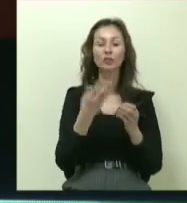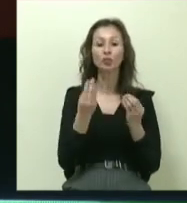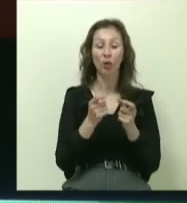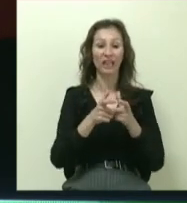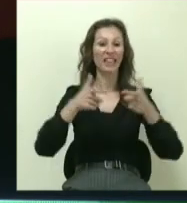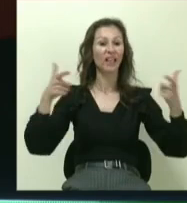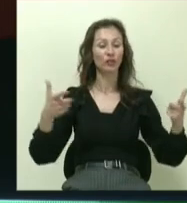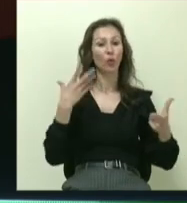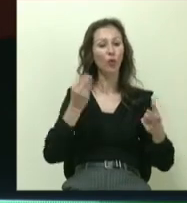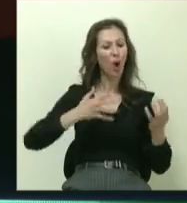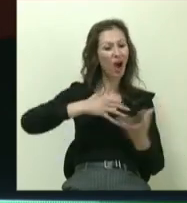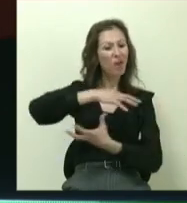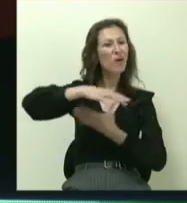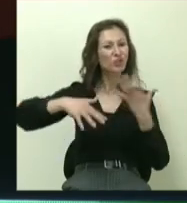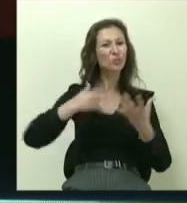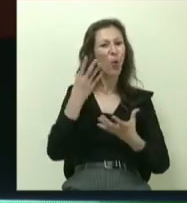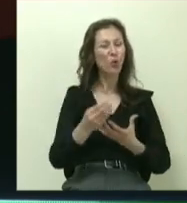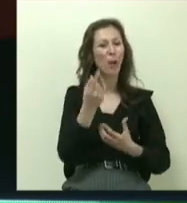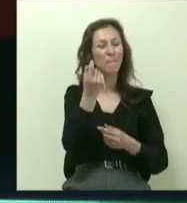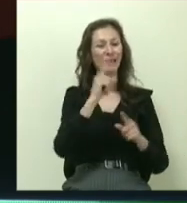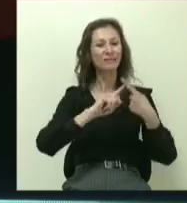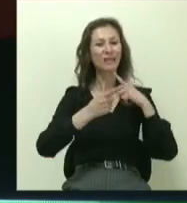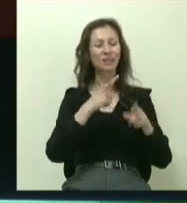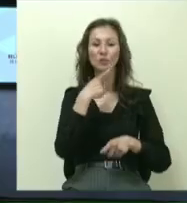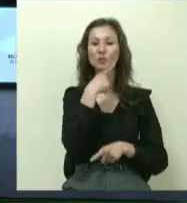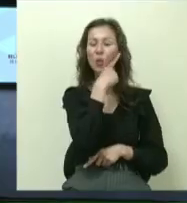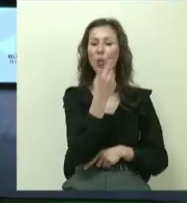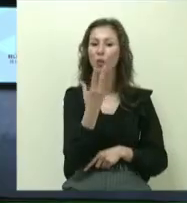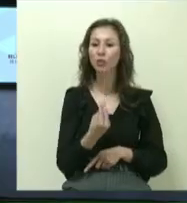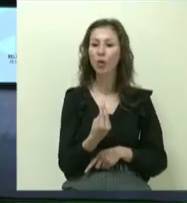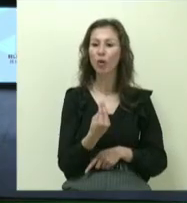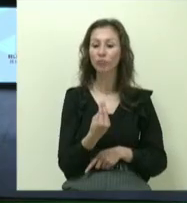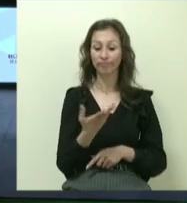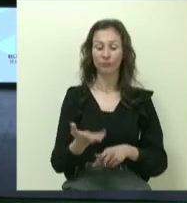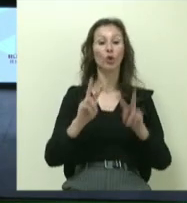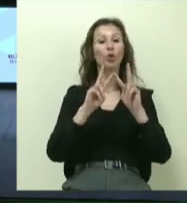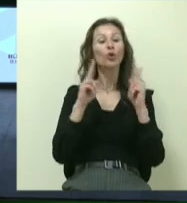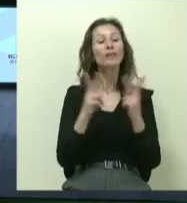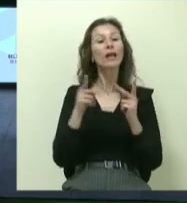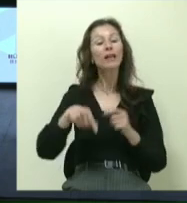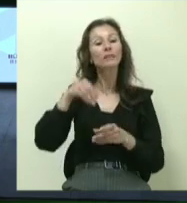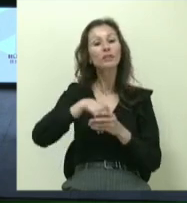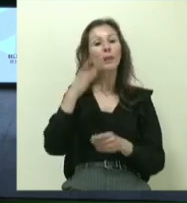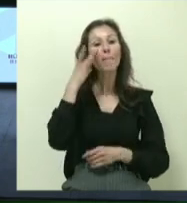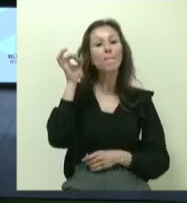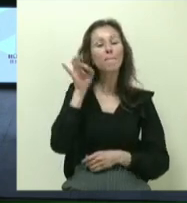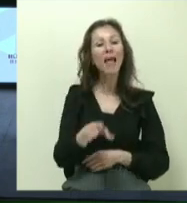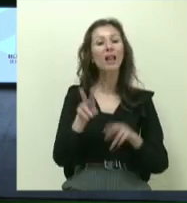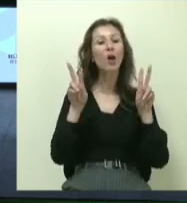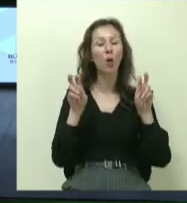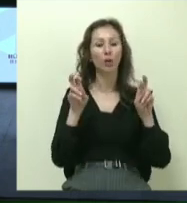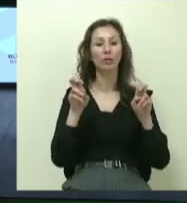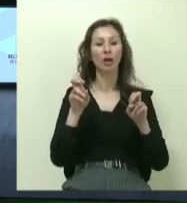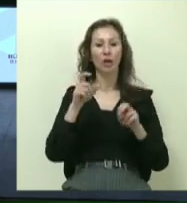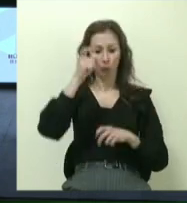kapsamlı oluyor karmaşık oluyor ve siyaseten Zorlu oluyor küreselleşme belli konularda